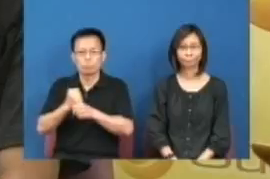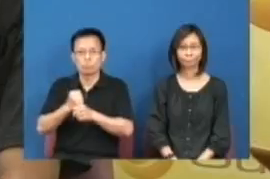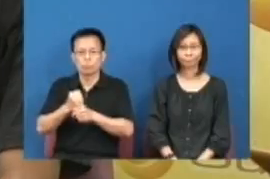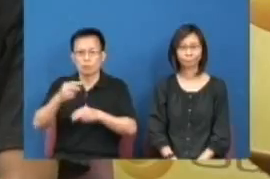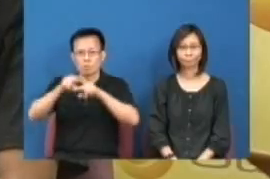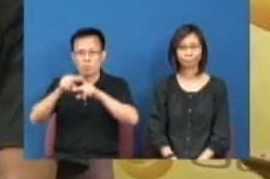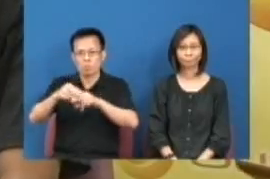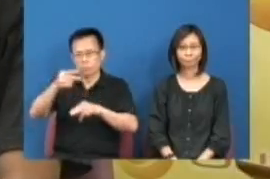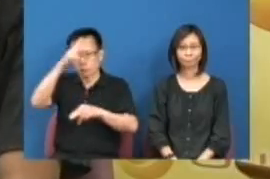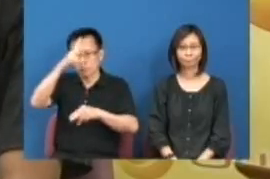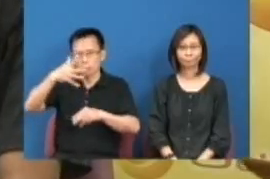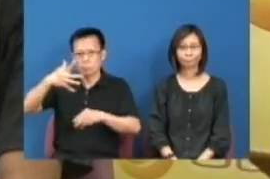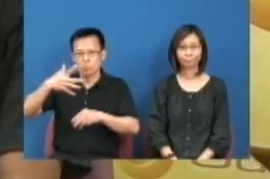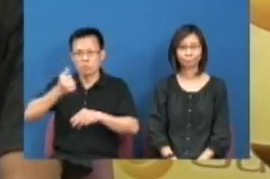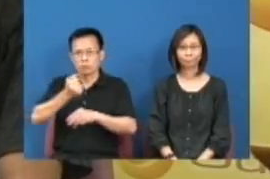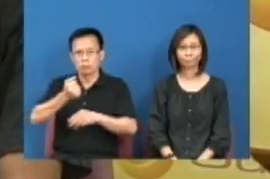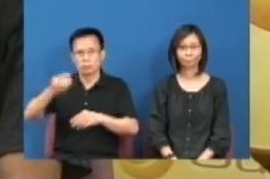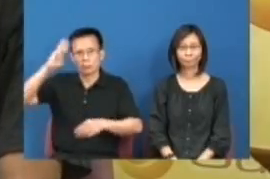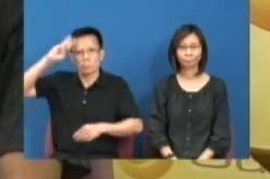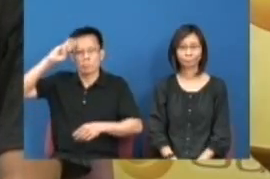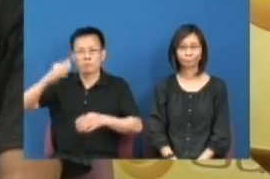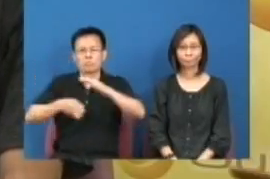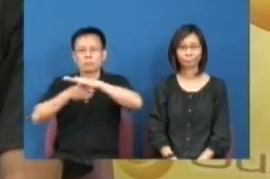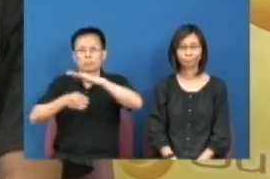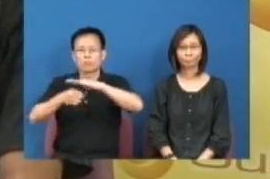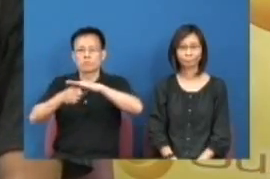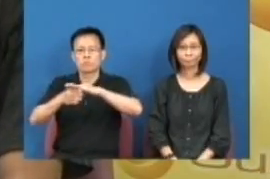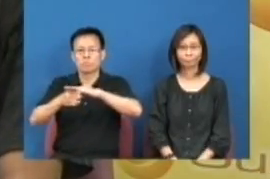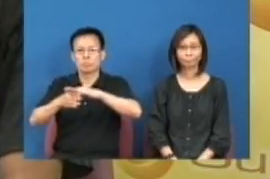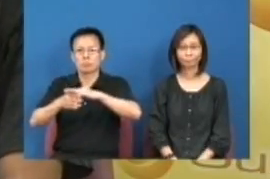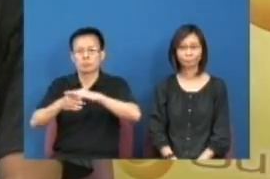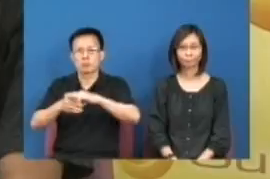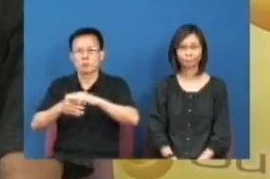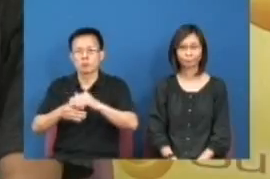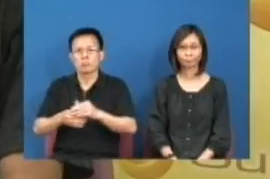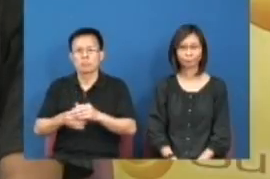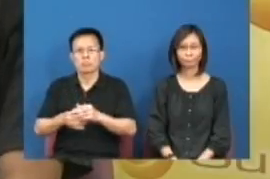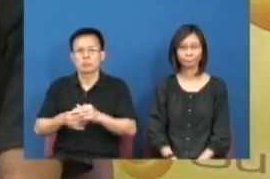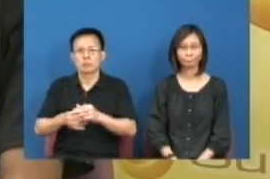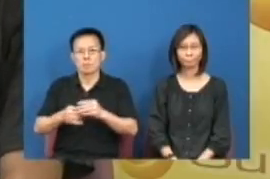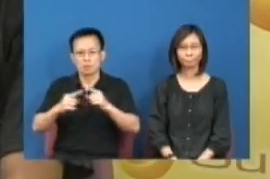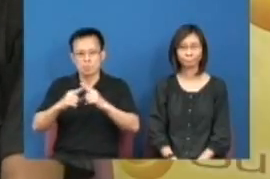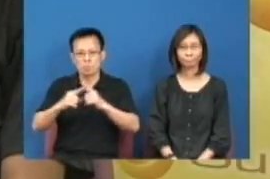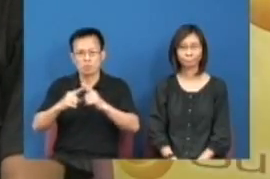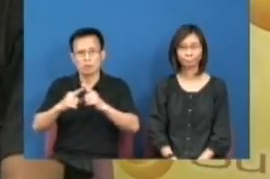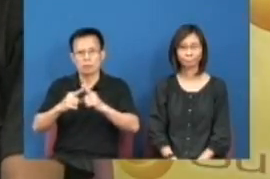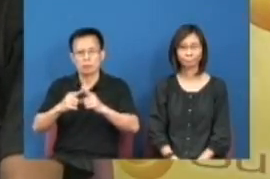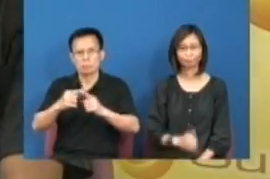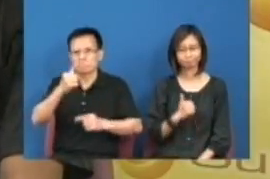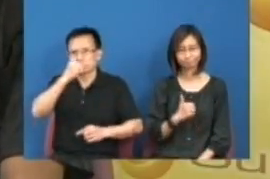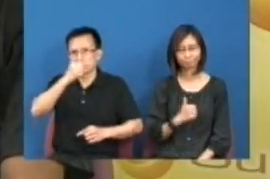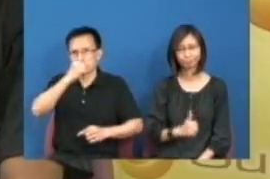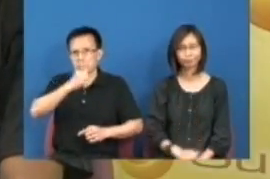咁樣佢自己又繼承咗做呢個港澳辦。咁但係佢個人就係非常之官氣十足嘅，亦